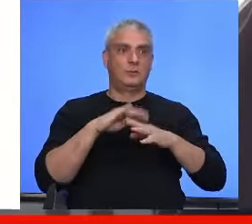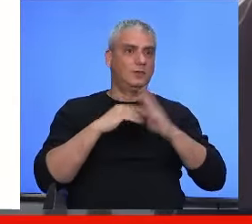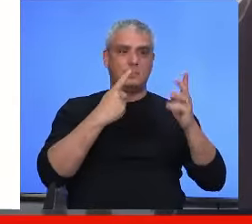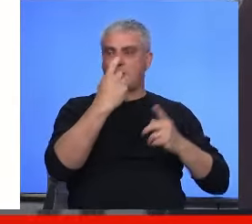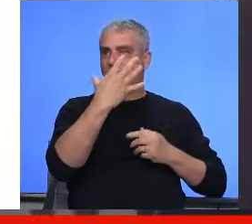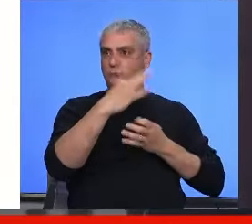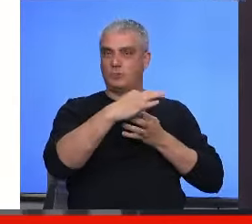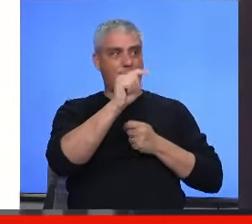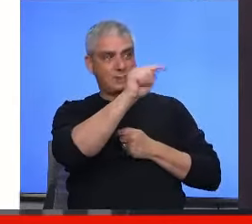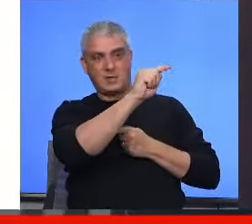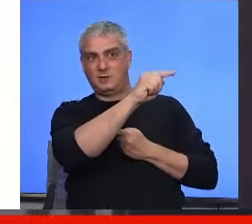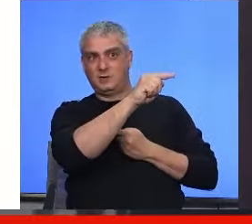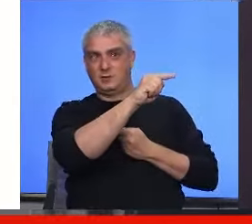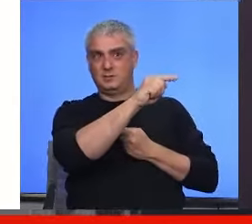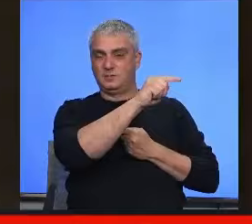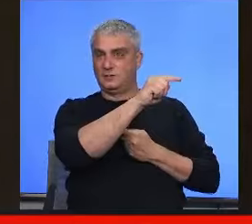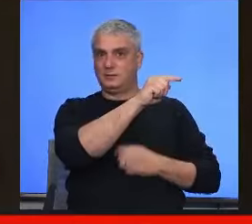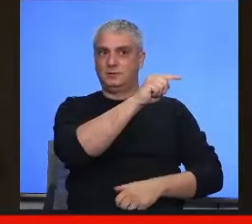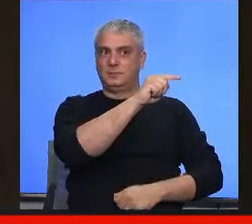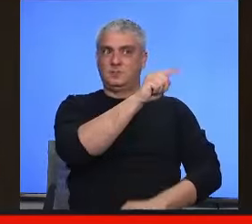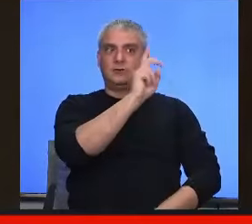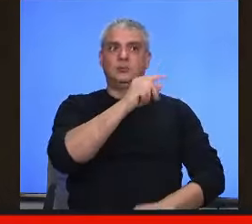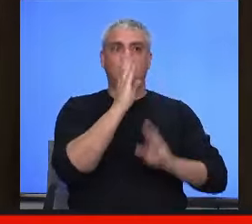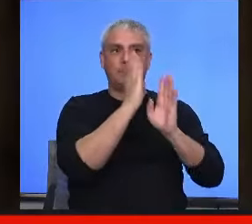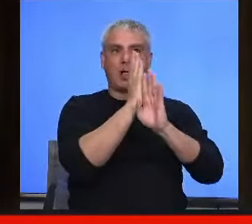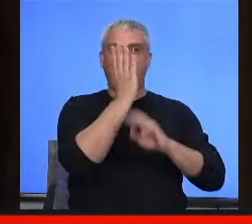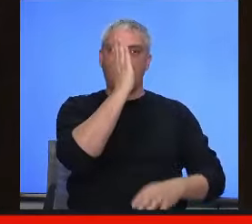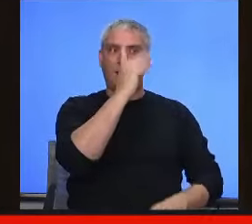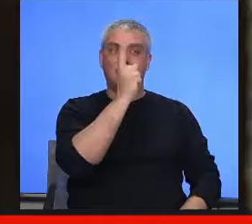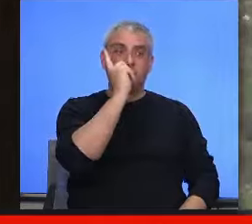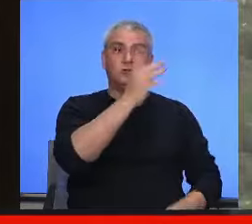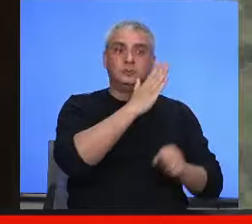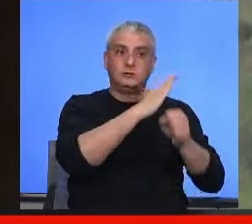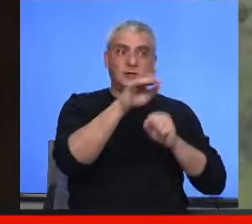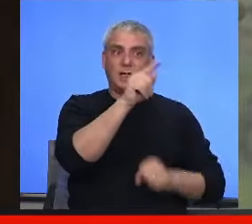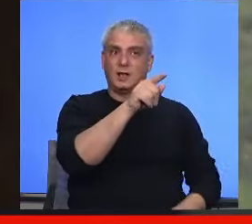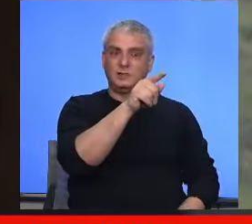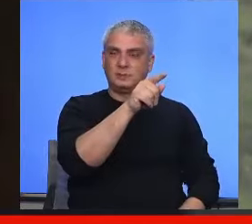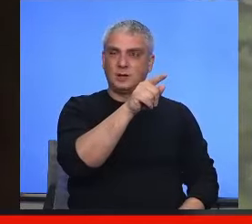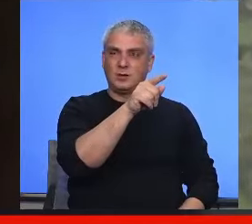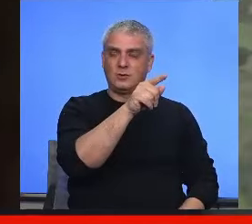150 מטר מאיתנו מחבל ערמומי